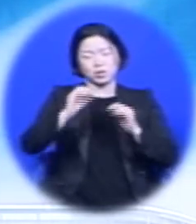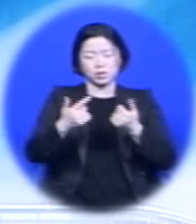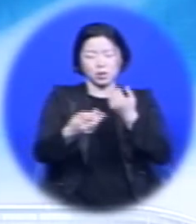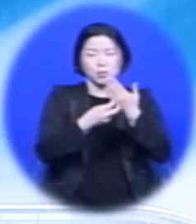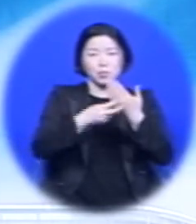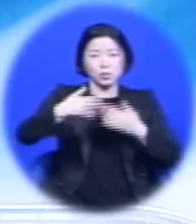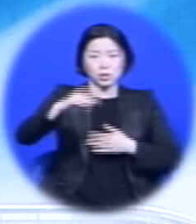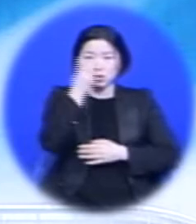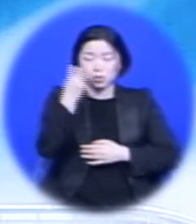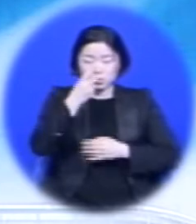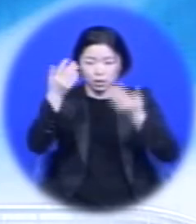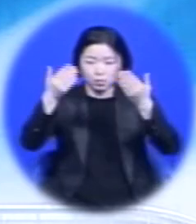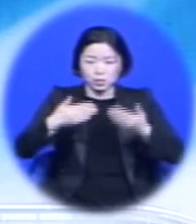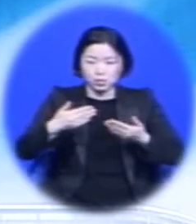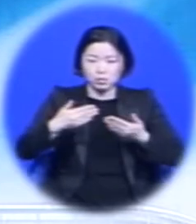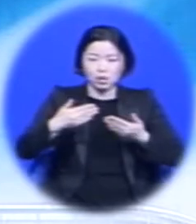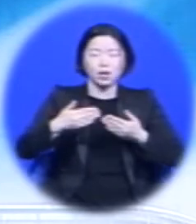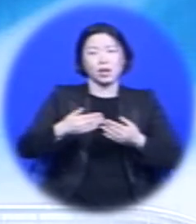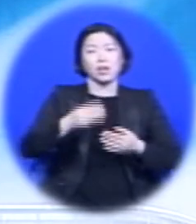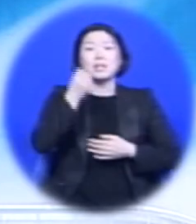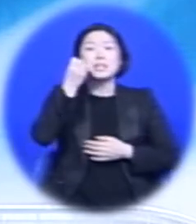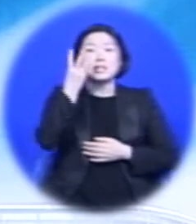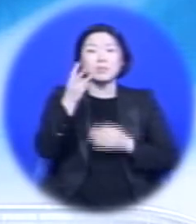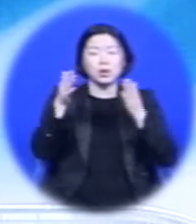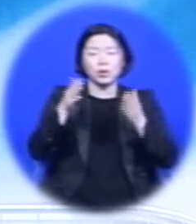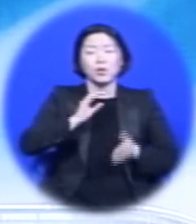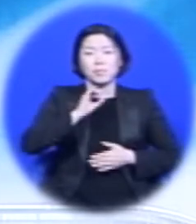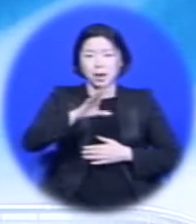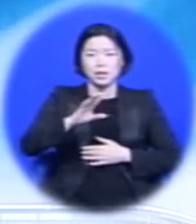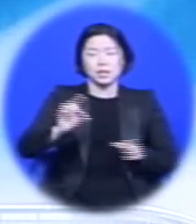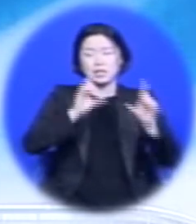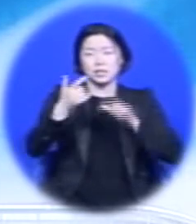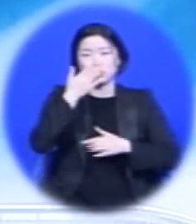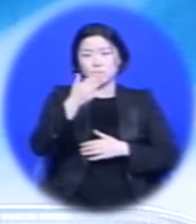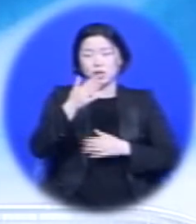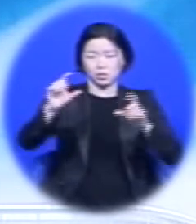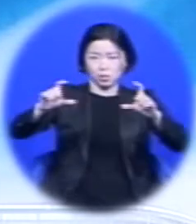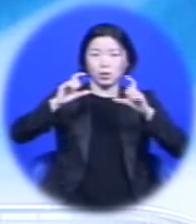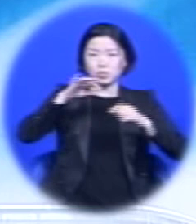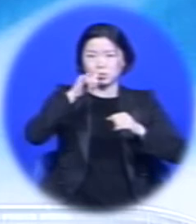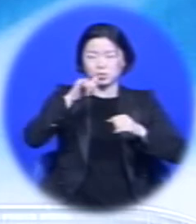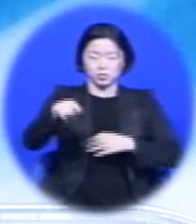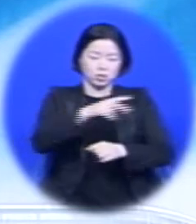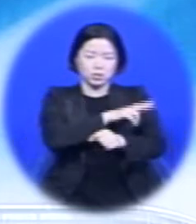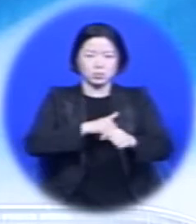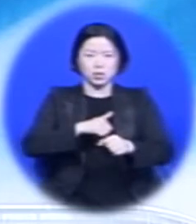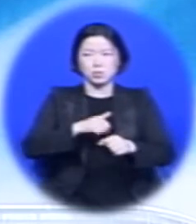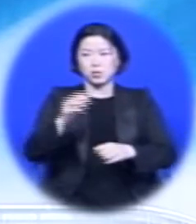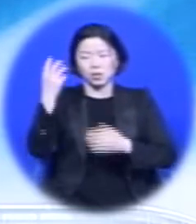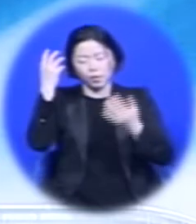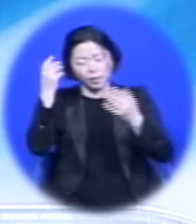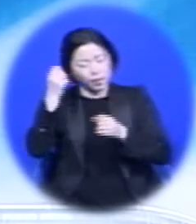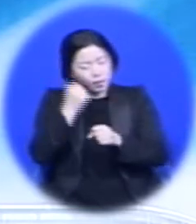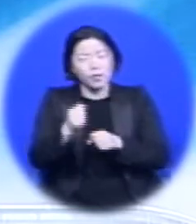시한부 3개월 진단을 받았습니다. 이 집사님이 거의 정신이 없었어요. 목사님에게